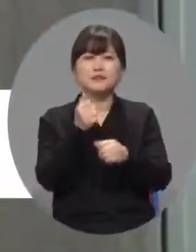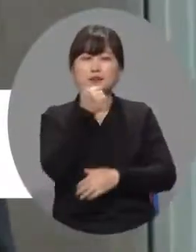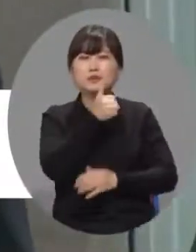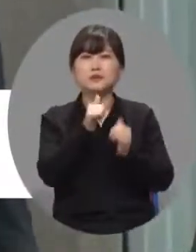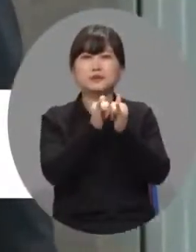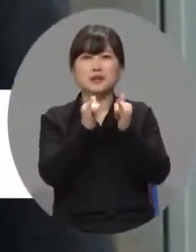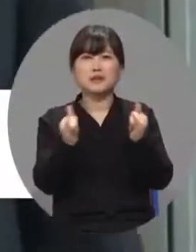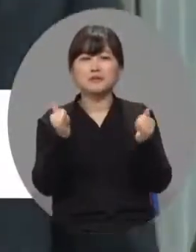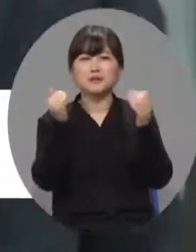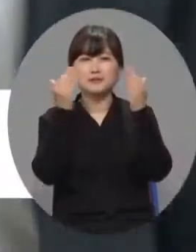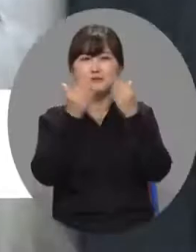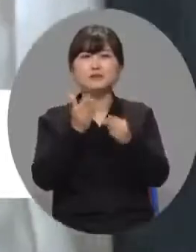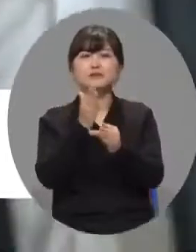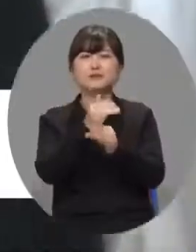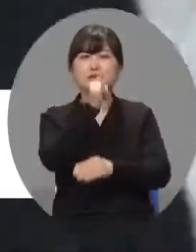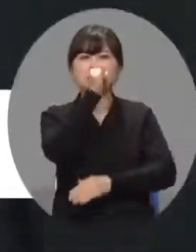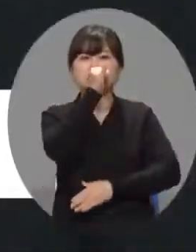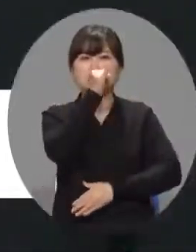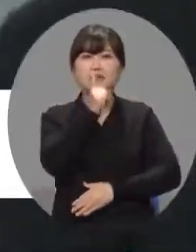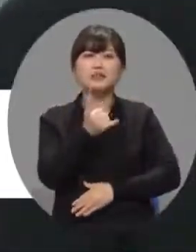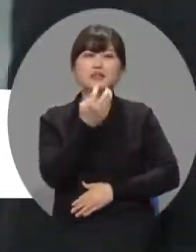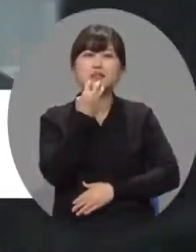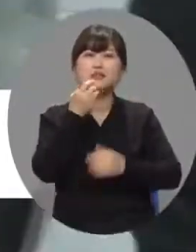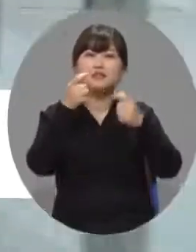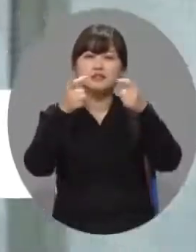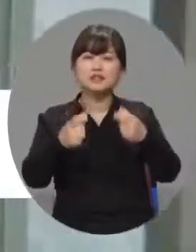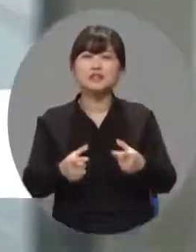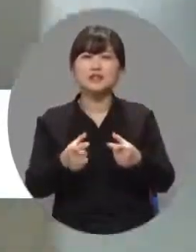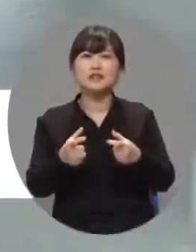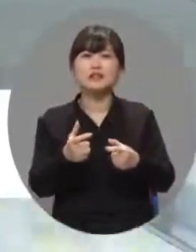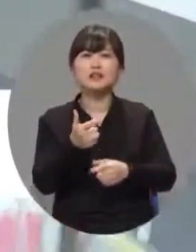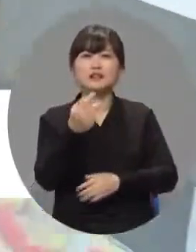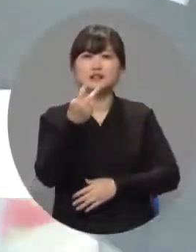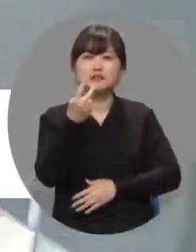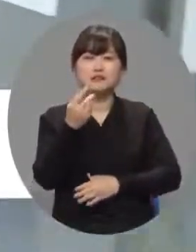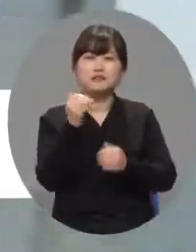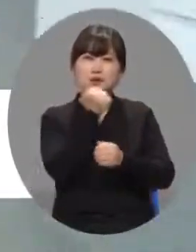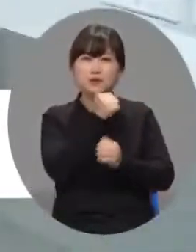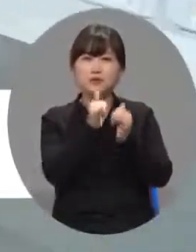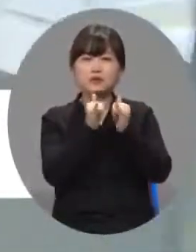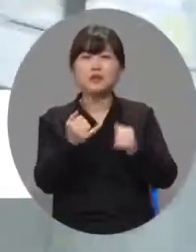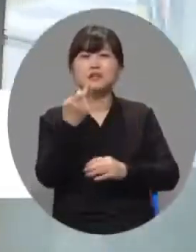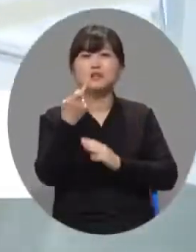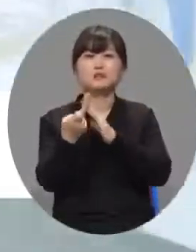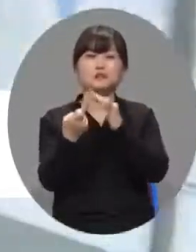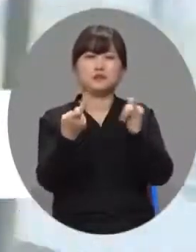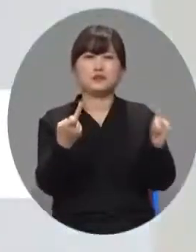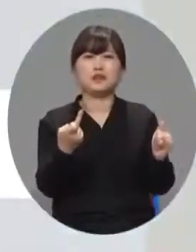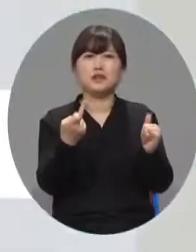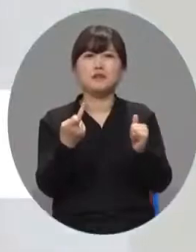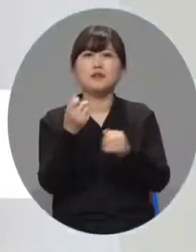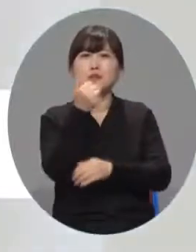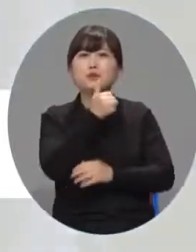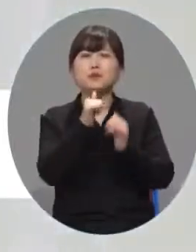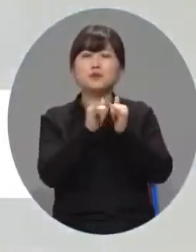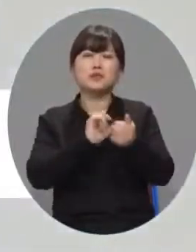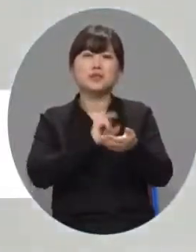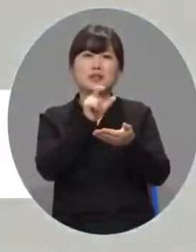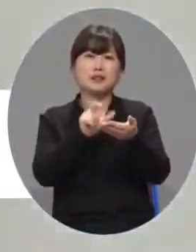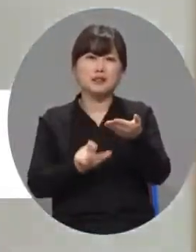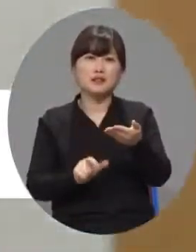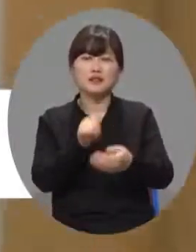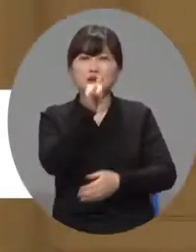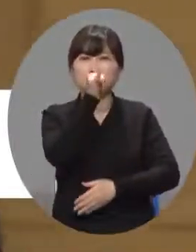있습니다 서울지역 대흥로 펌 두 곳에서 근무하는 변호사 등 모두 12명이 변호인단의 이름을 올린 가운데